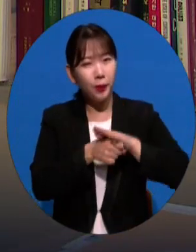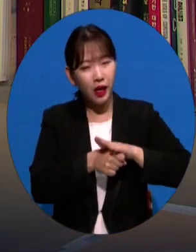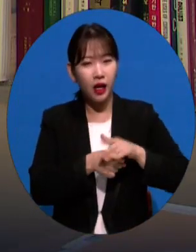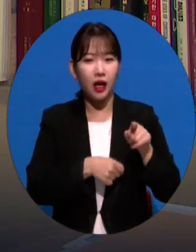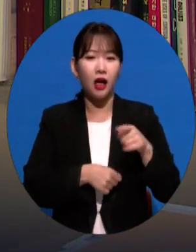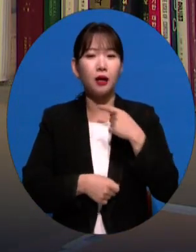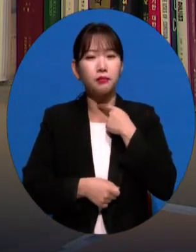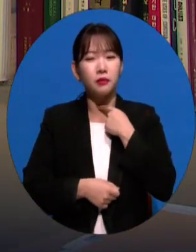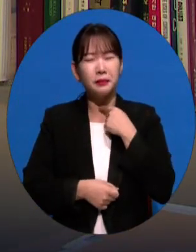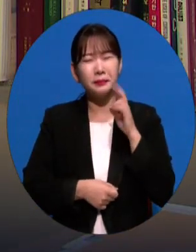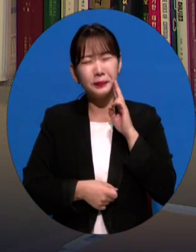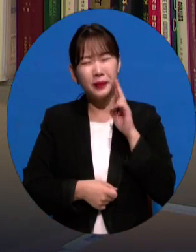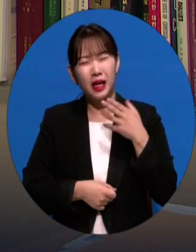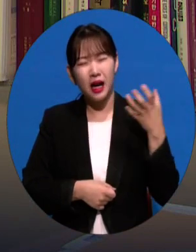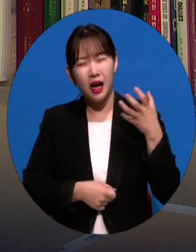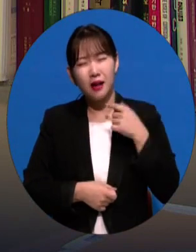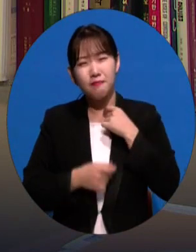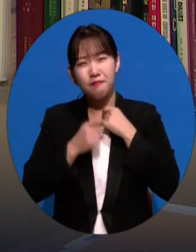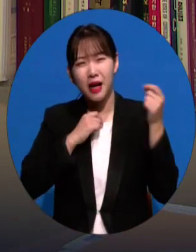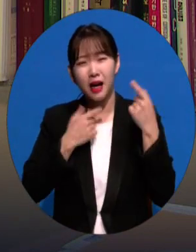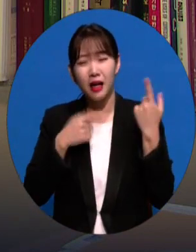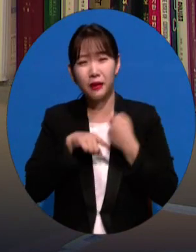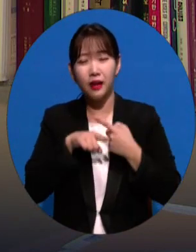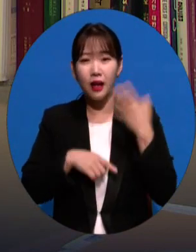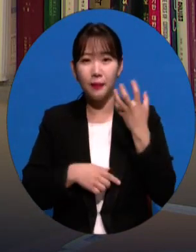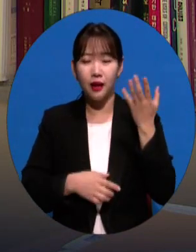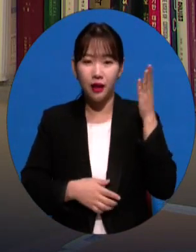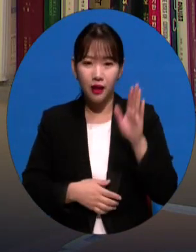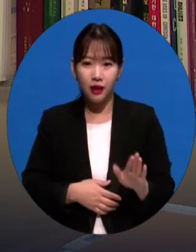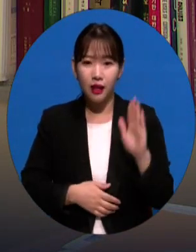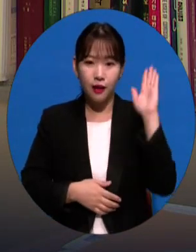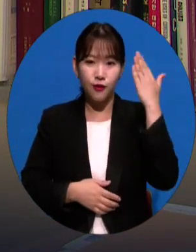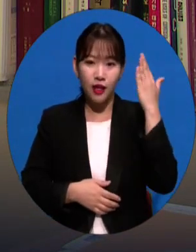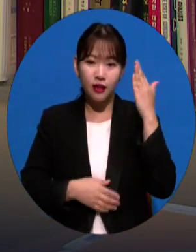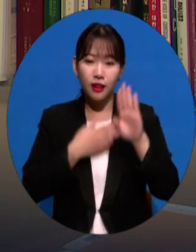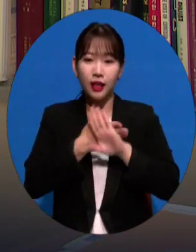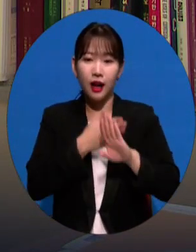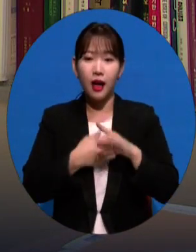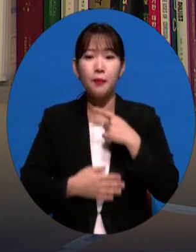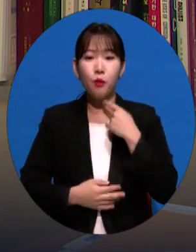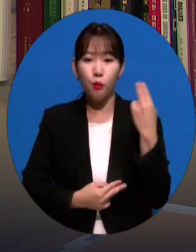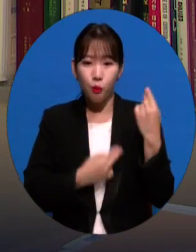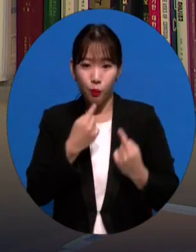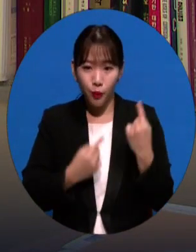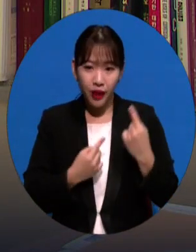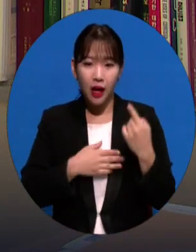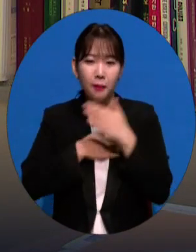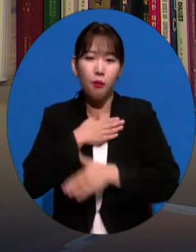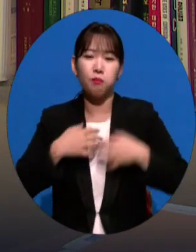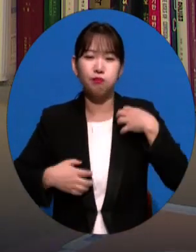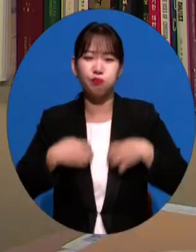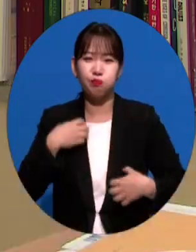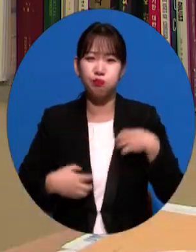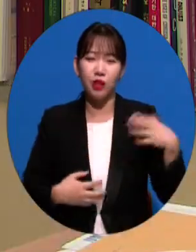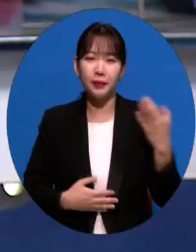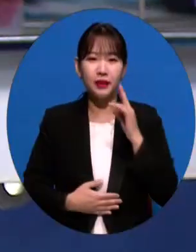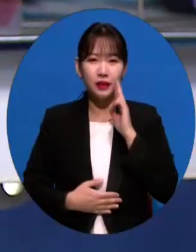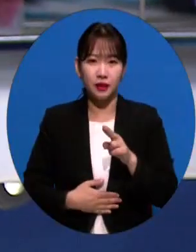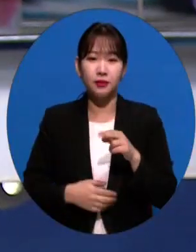막히고 목이 엄청 아파서 목이 찢어질 듯이 아팠는데 최근에는 목보다는 전신 증상이 좀 심한 게 특징인 것